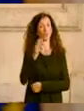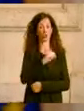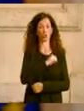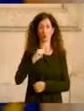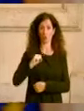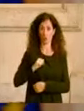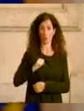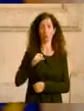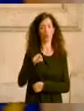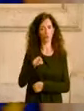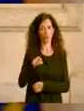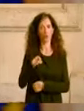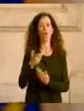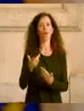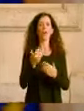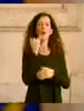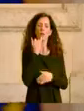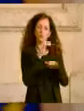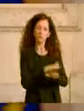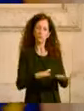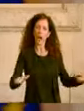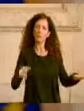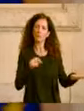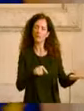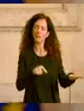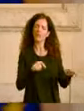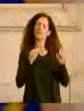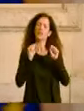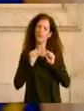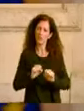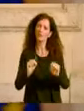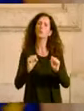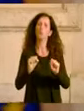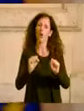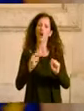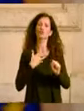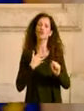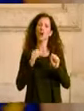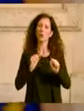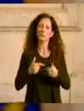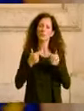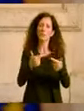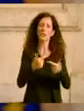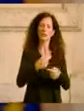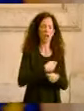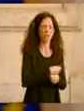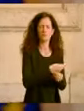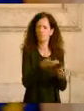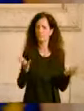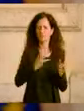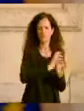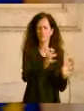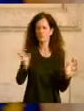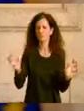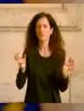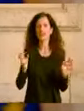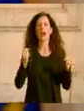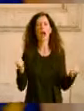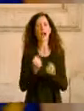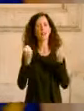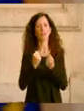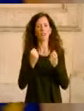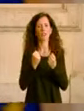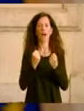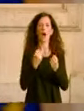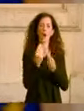sarà a disposizione dei nostri bambini un ventaglio di offerte varie a carattere